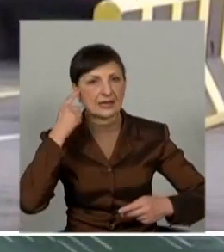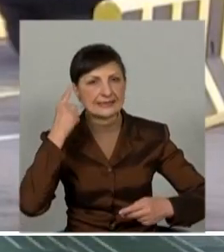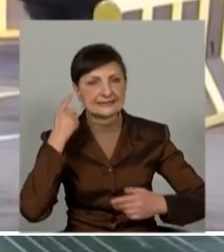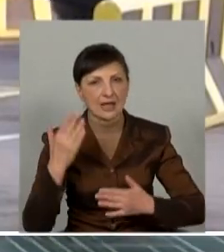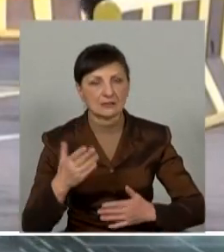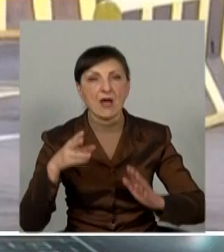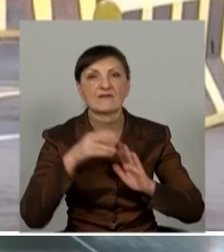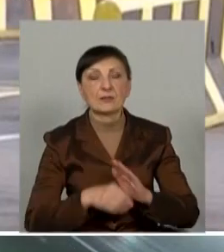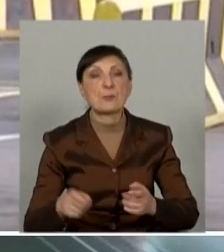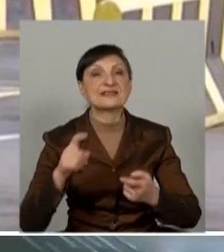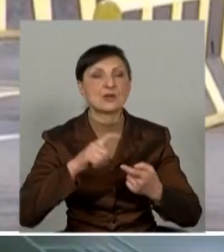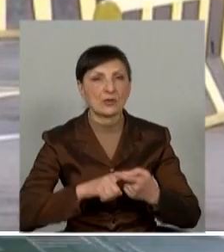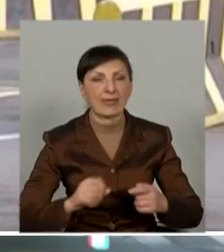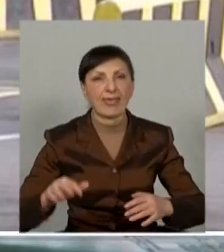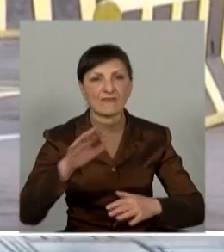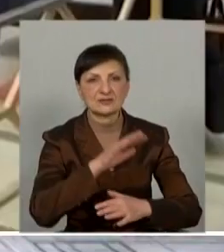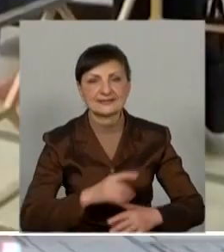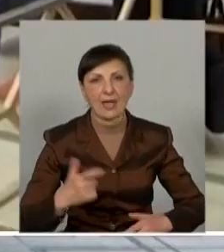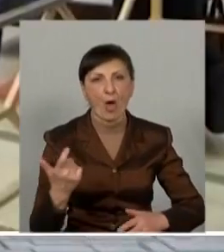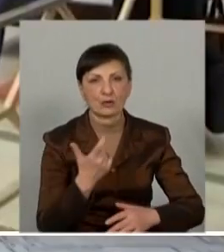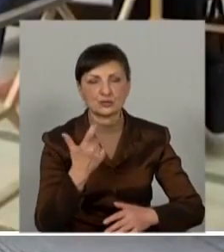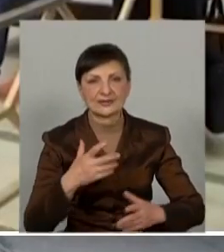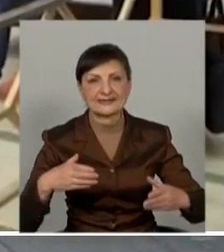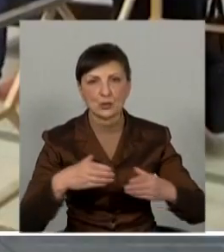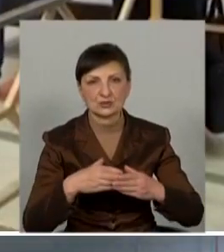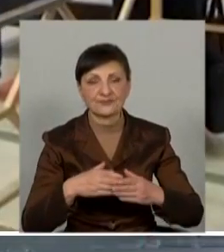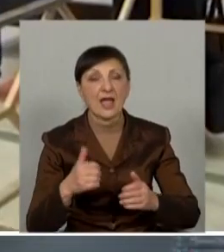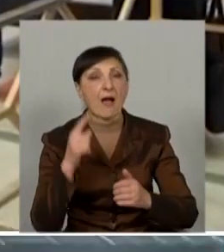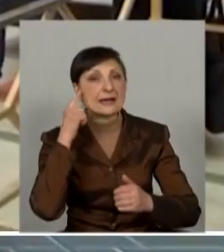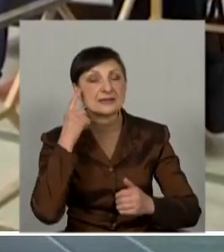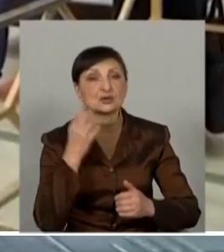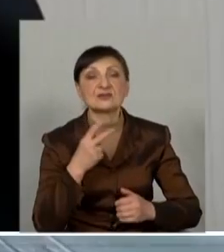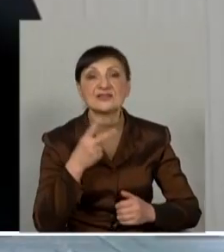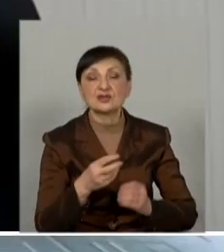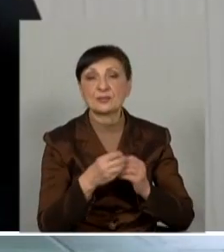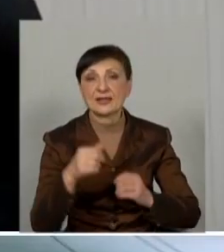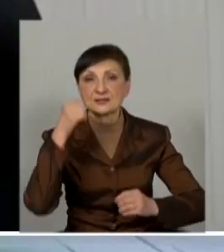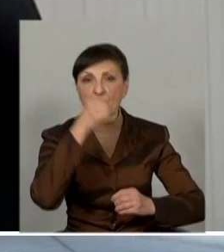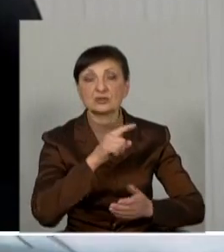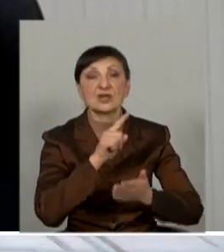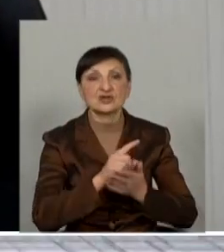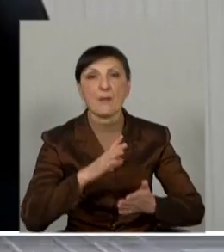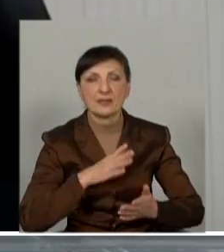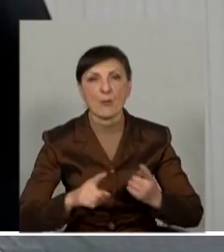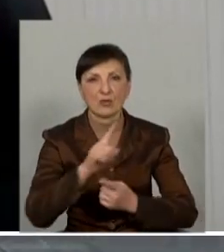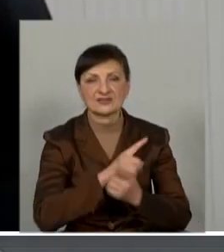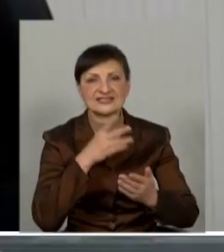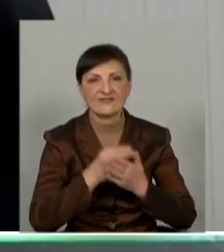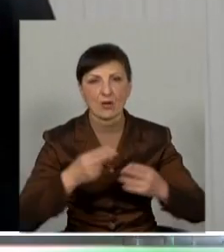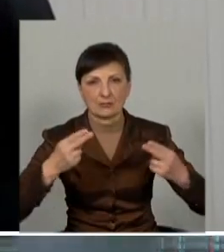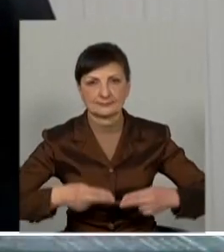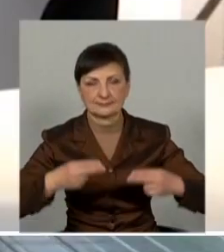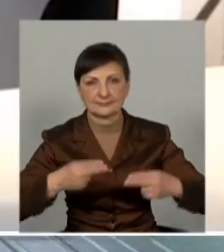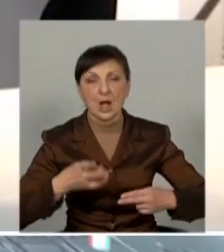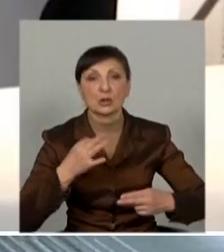В рамках присоединения к Евразийскому экономическому союзу соседняя страна еще в 2015 году должна была модернизировать свои пропускные